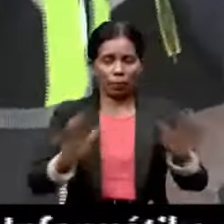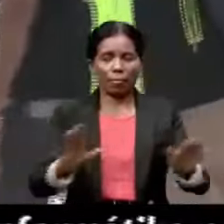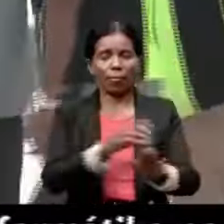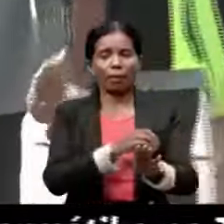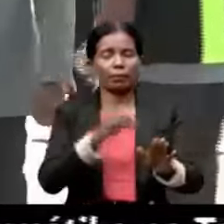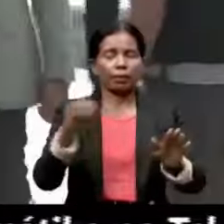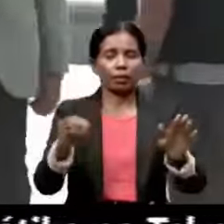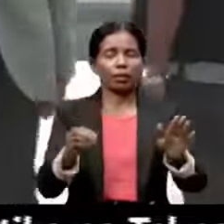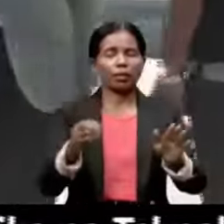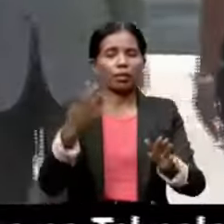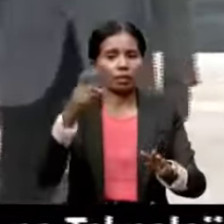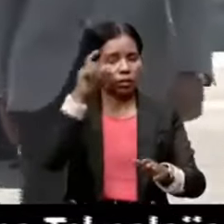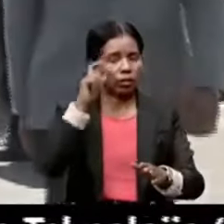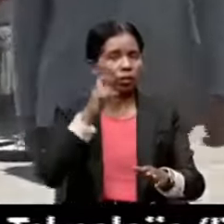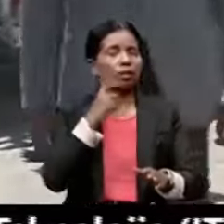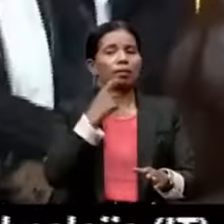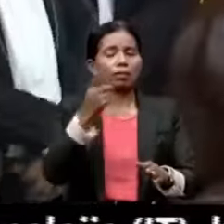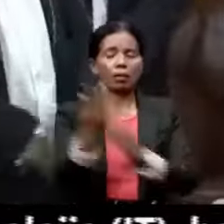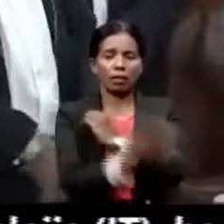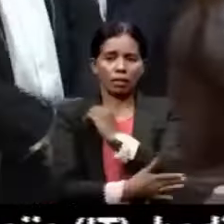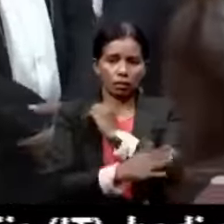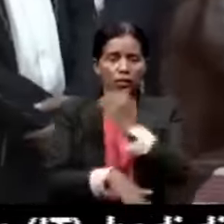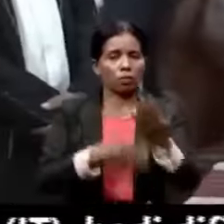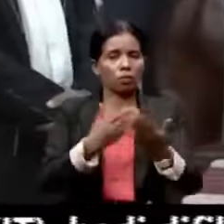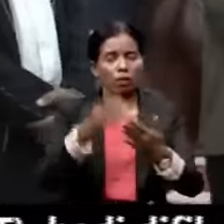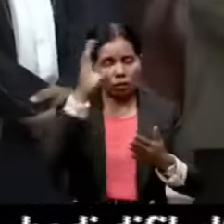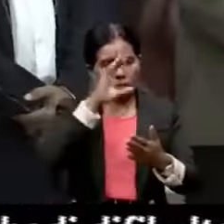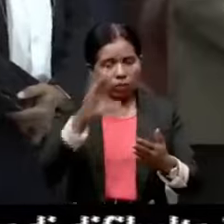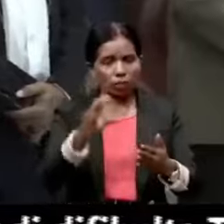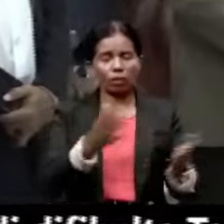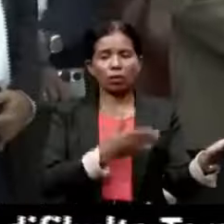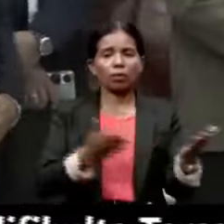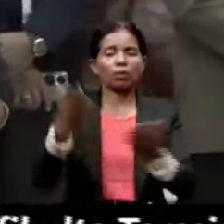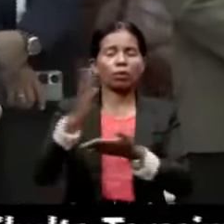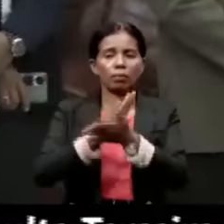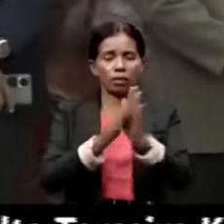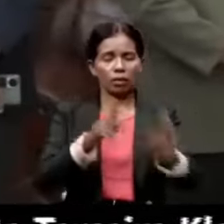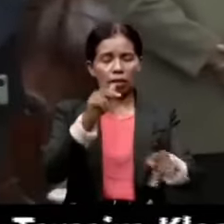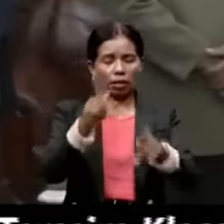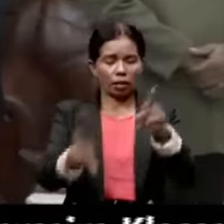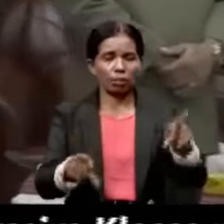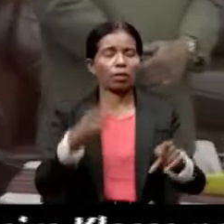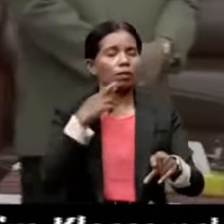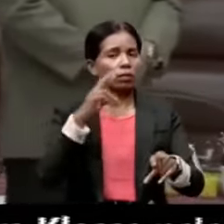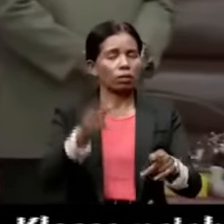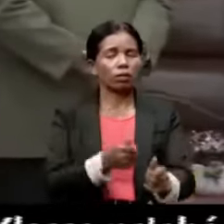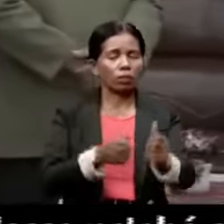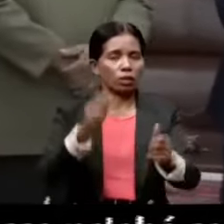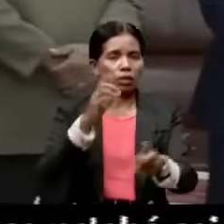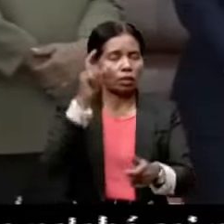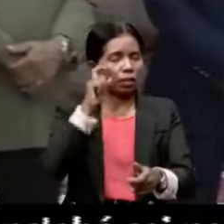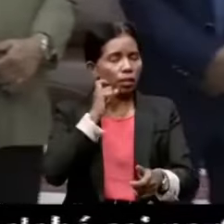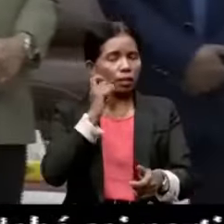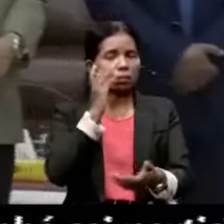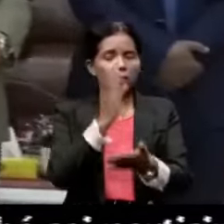nia sessão plenária, Xanana apela ba nação hotu, atubuka solução nebe lori paz ba povo Ucrânia, tamba tuir sanana pas mak bele